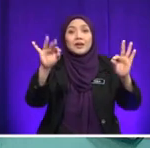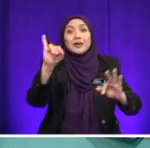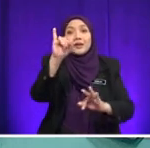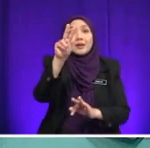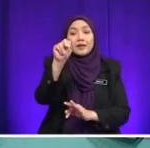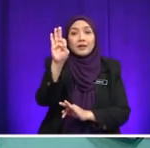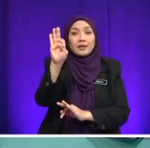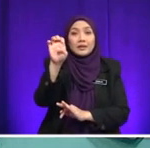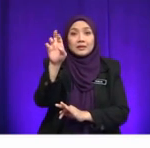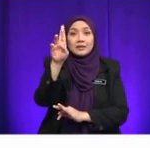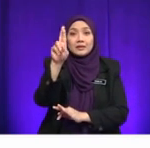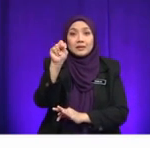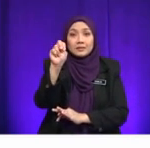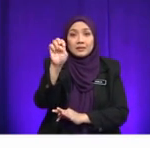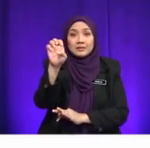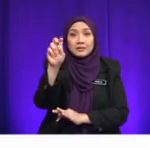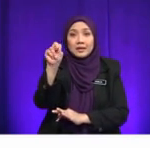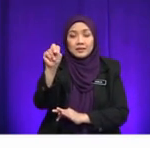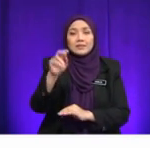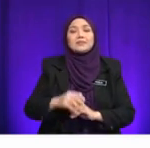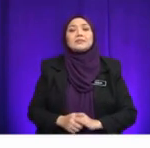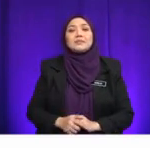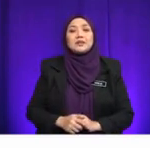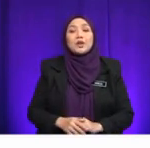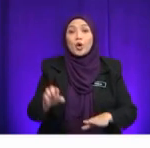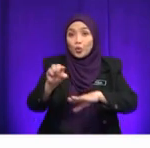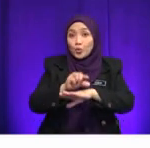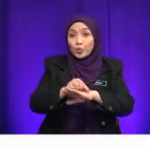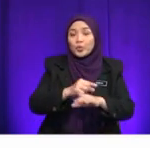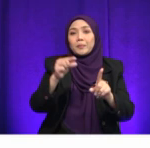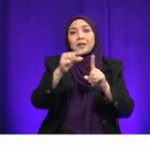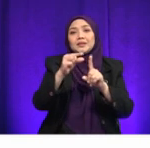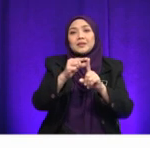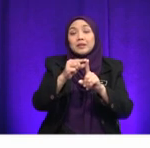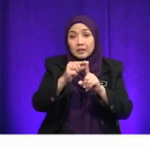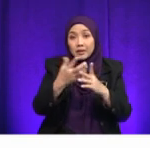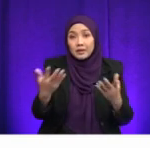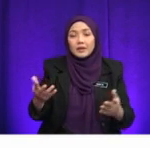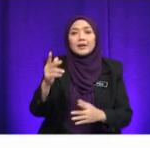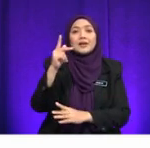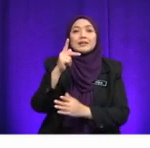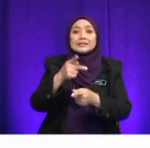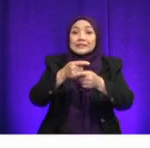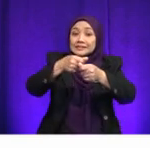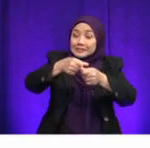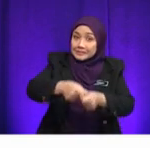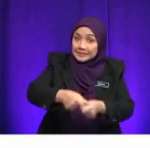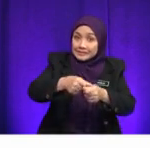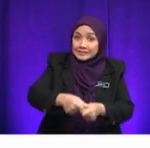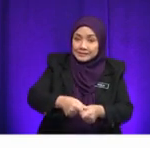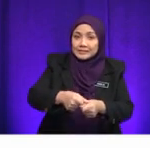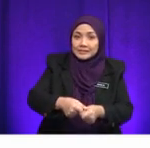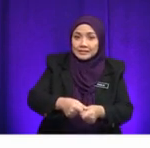kita mulaikan ataupun kita gunakan kesannya rasa cinta akan negara semakin